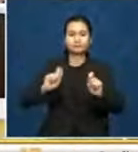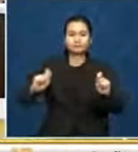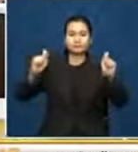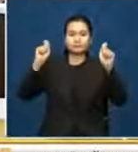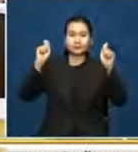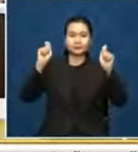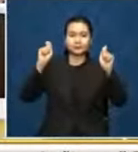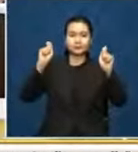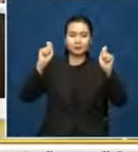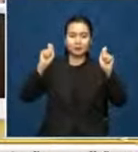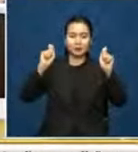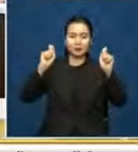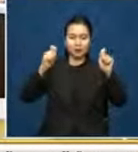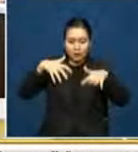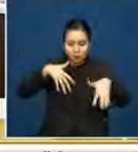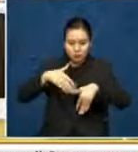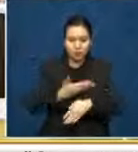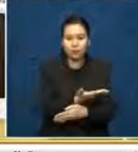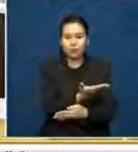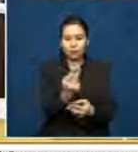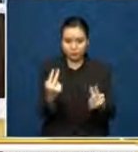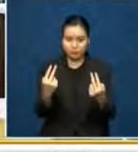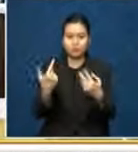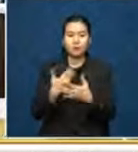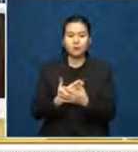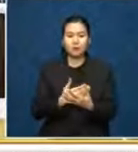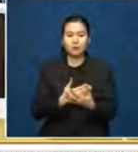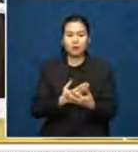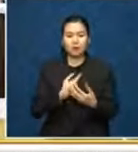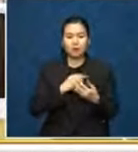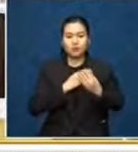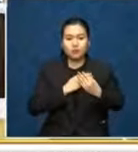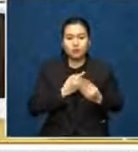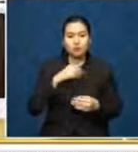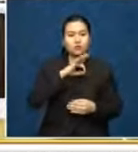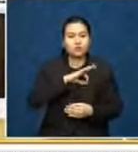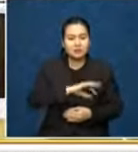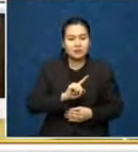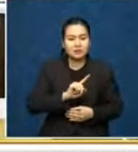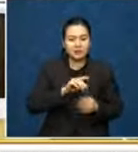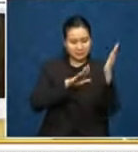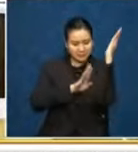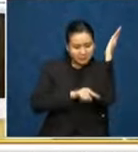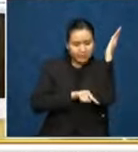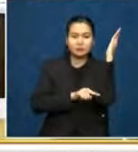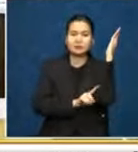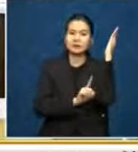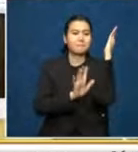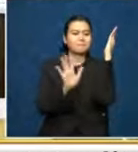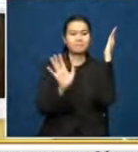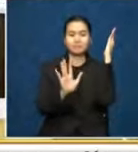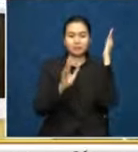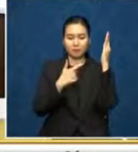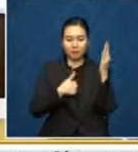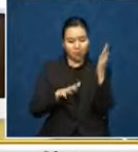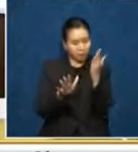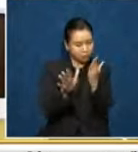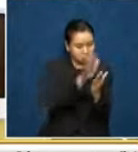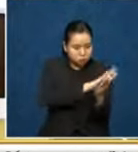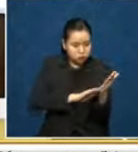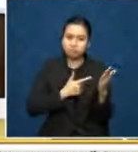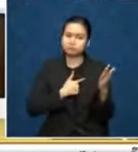พี่น้องประชาชนที่เห็นอกเห็นใจนี้ไม่ใช่แค่คนในจังหวัดชายแดนภาคใต้ครับผมเชื่อว่าโศกนาฏกรรมแบบนี้คนไทยทั้งประเทศก็ไม่อย